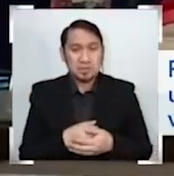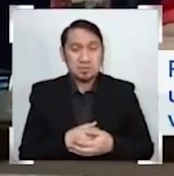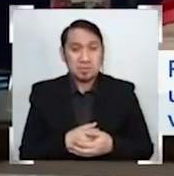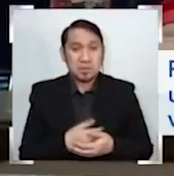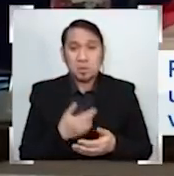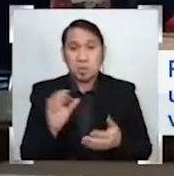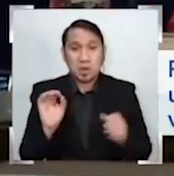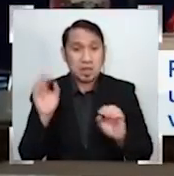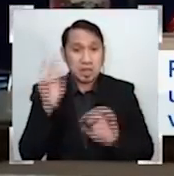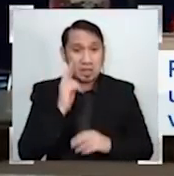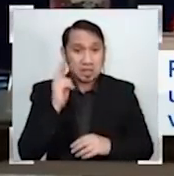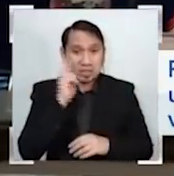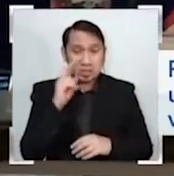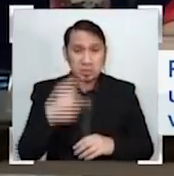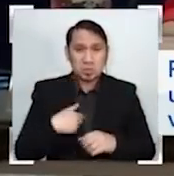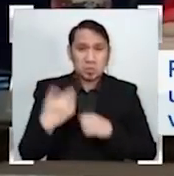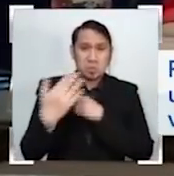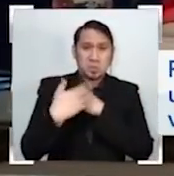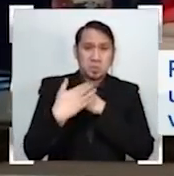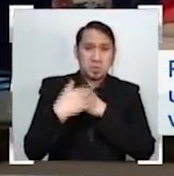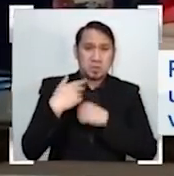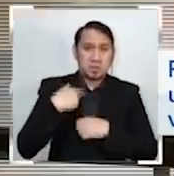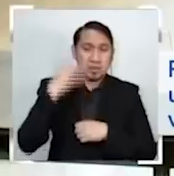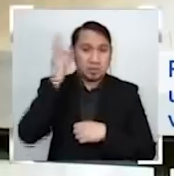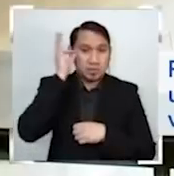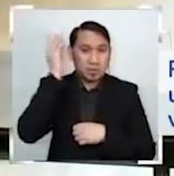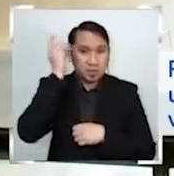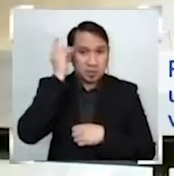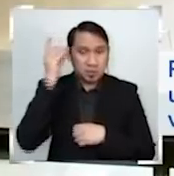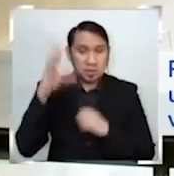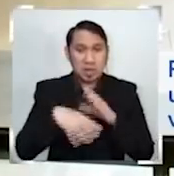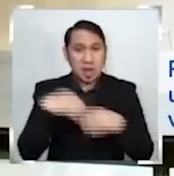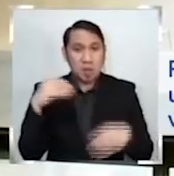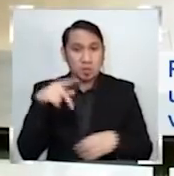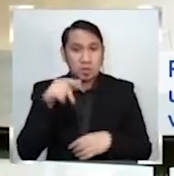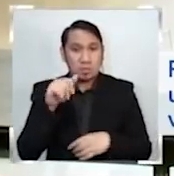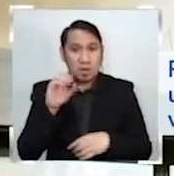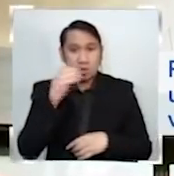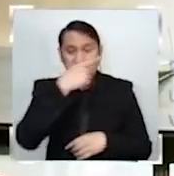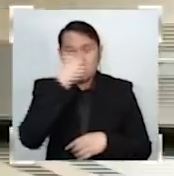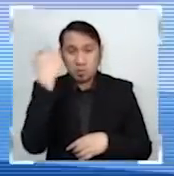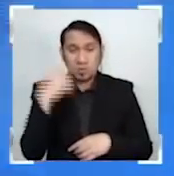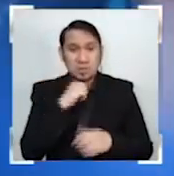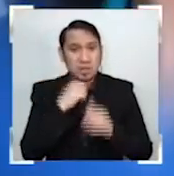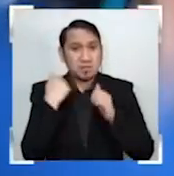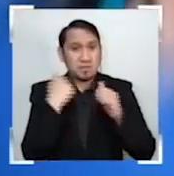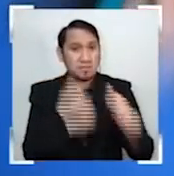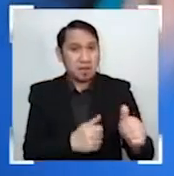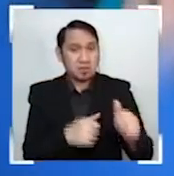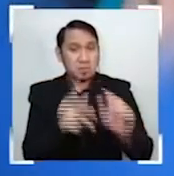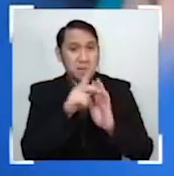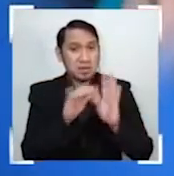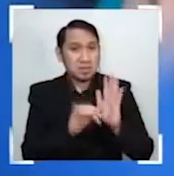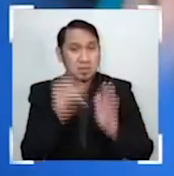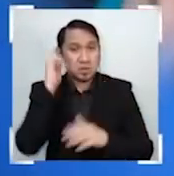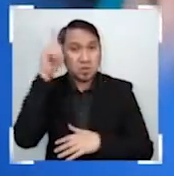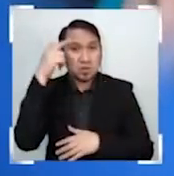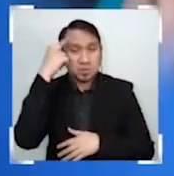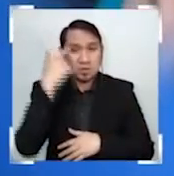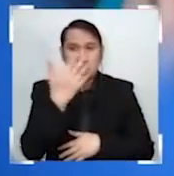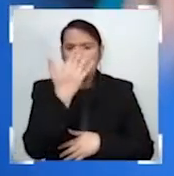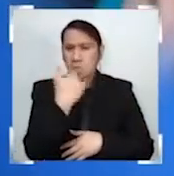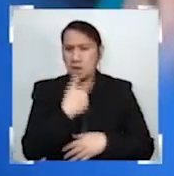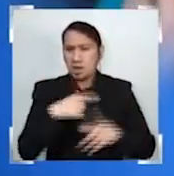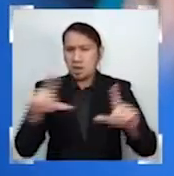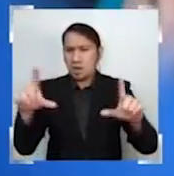para pagsabihan siya ni Senator Franklin Drilon na umalis ng PAO dahil sa hindi pagsunod sa pulisiya ng gobyerno. Bakit ako ang pinepersonal